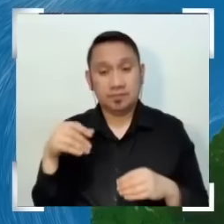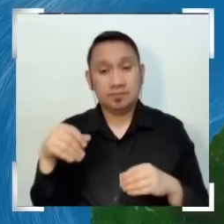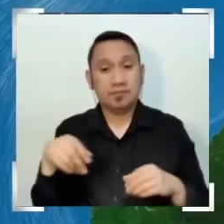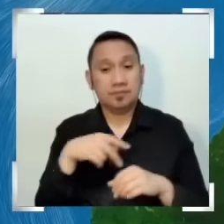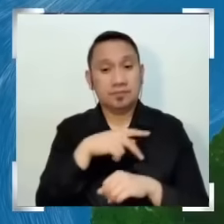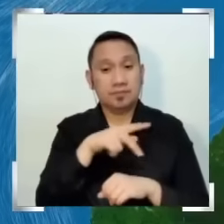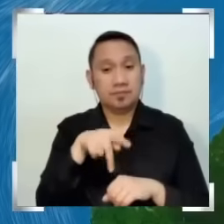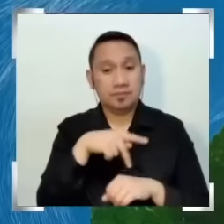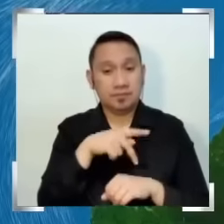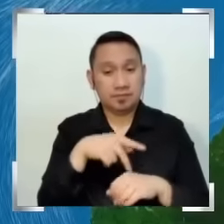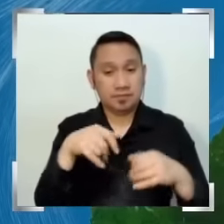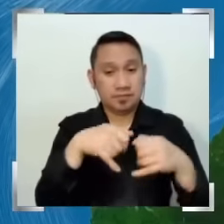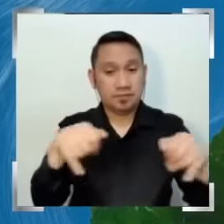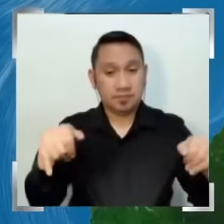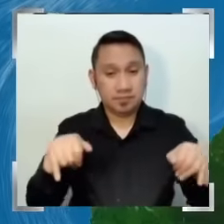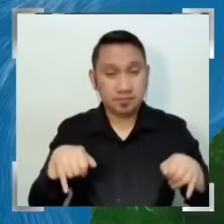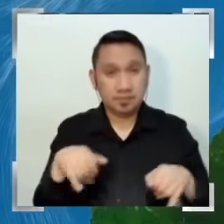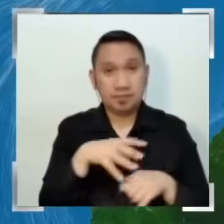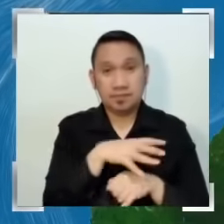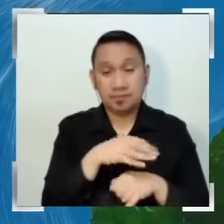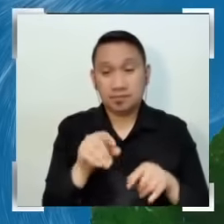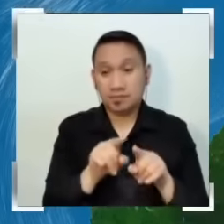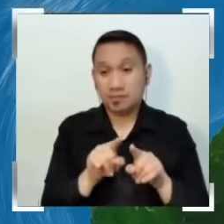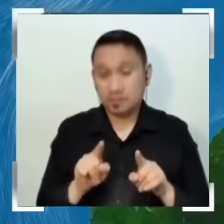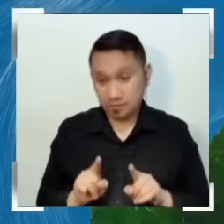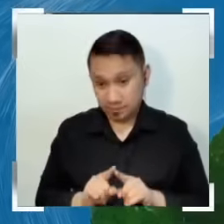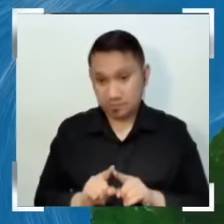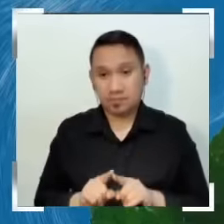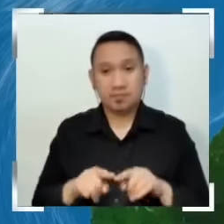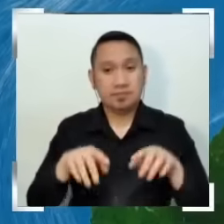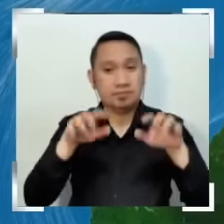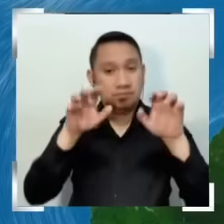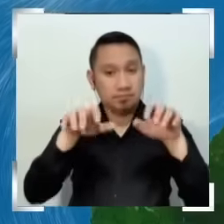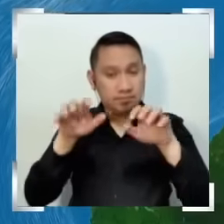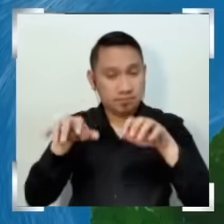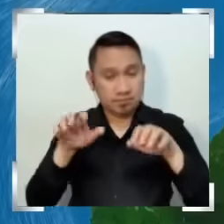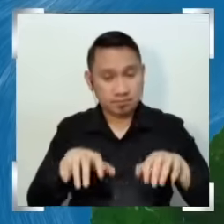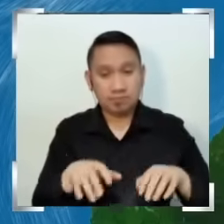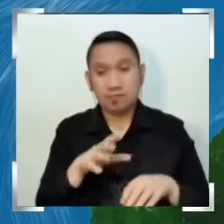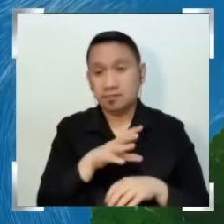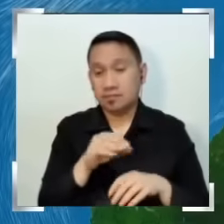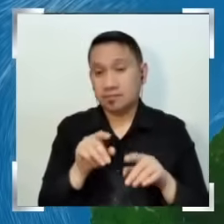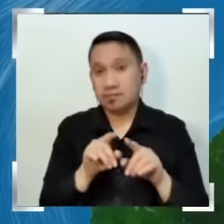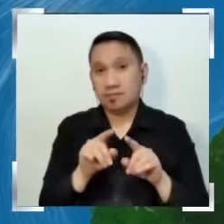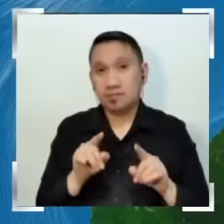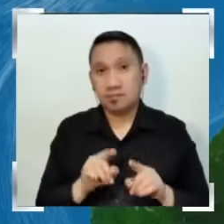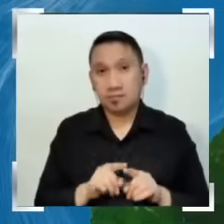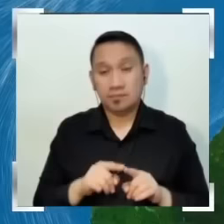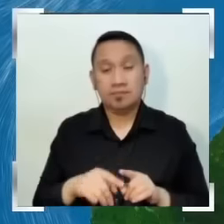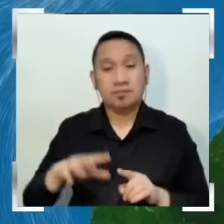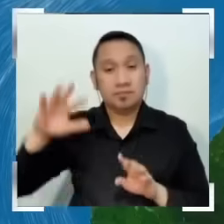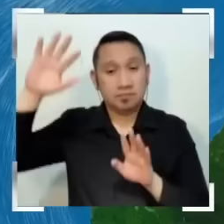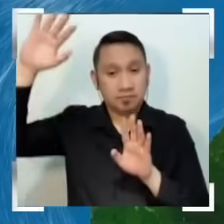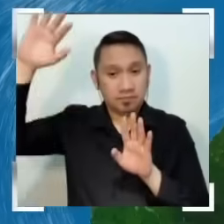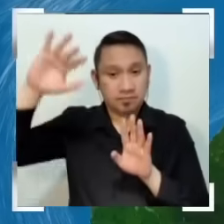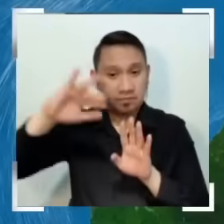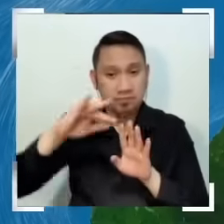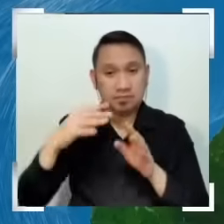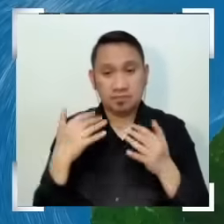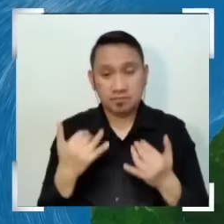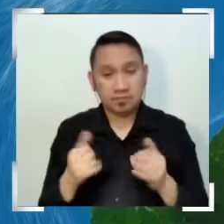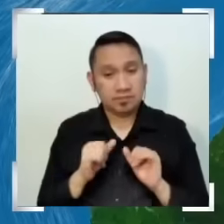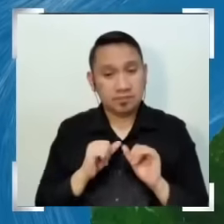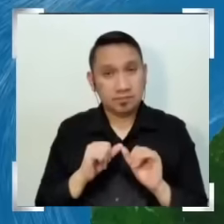Responsibility. Ganun din ang localized thunderstorms at ang northeasterly surface Winflow. Patuloy rin nating inaabangan